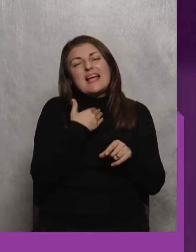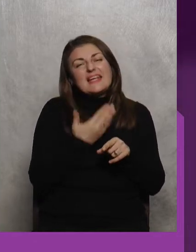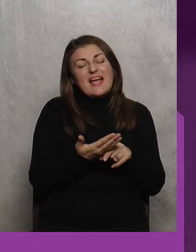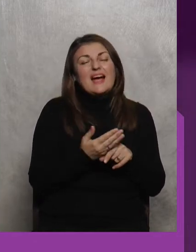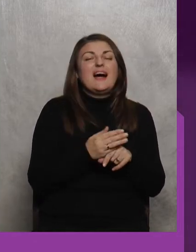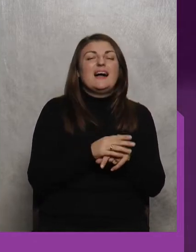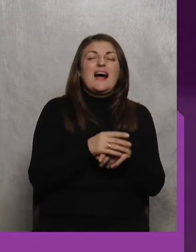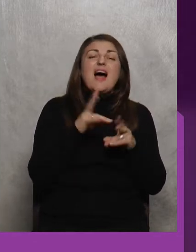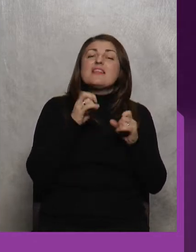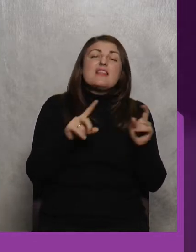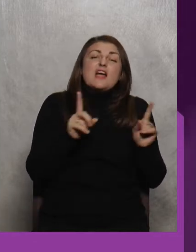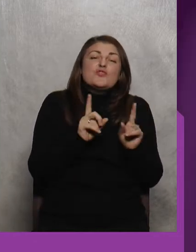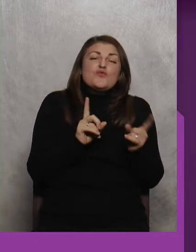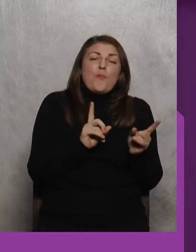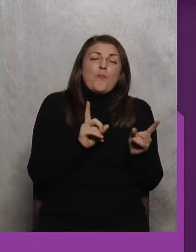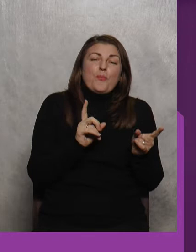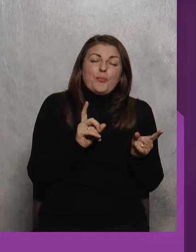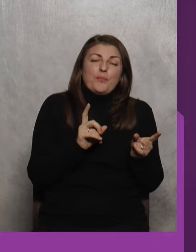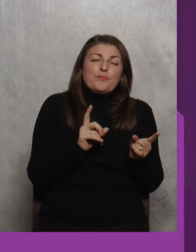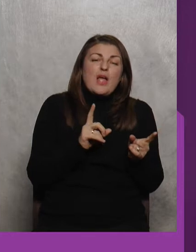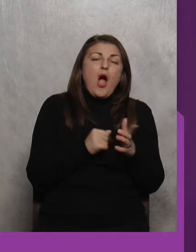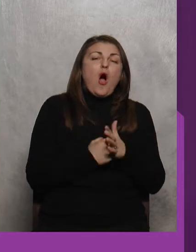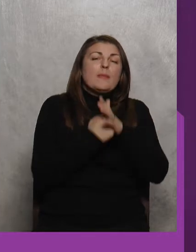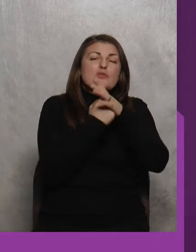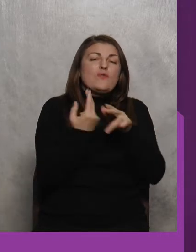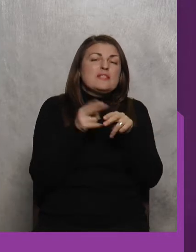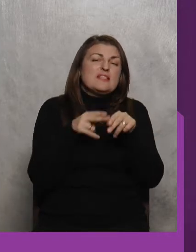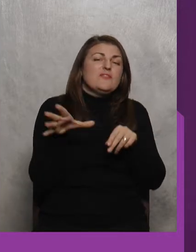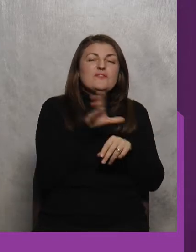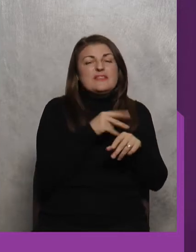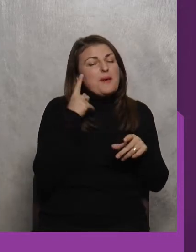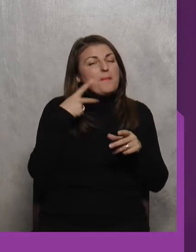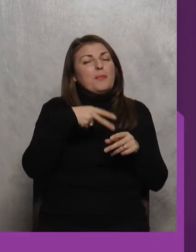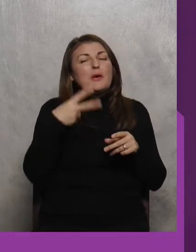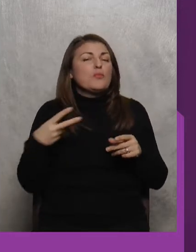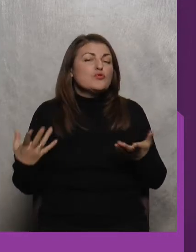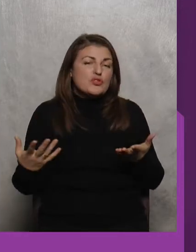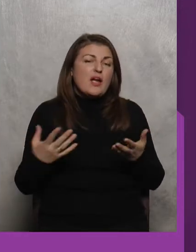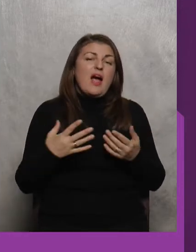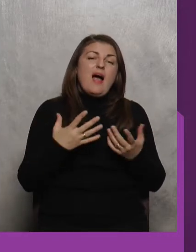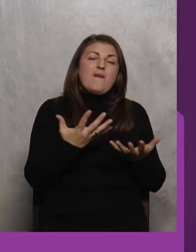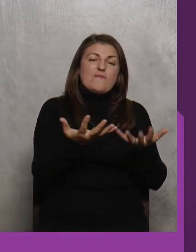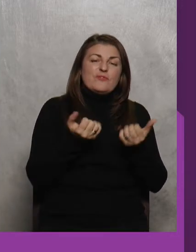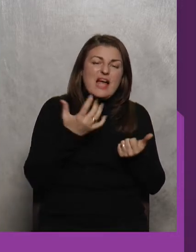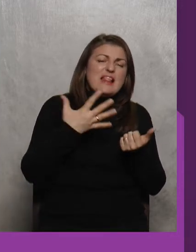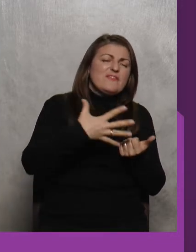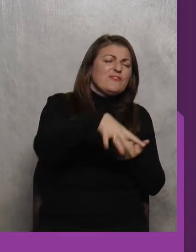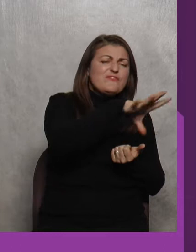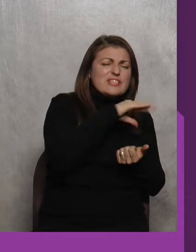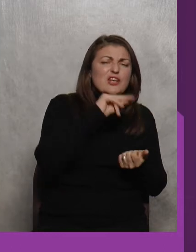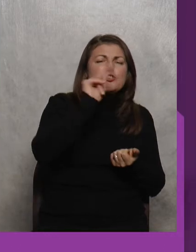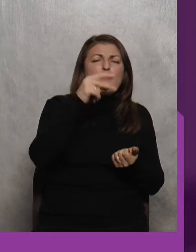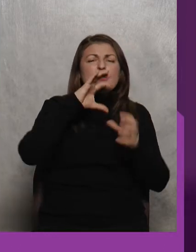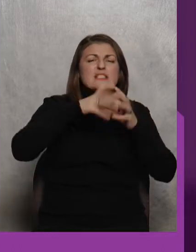А на чому обосновувалися ці всі припущення? Взяли всіх чемпіонів світу,